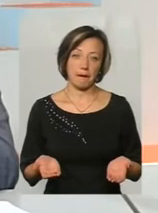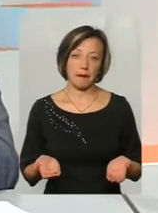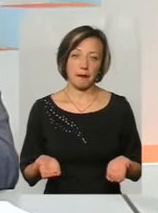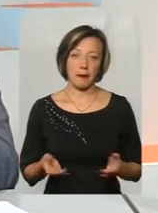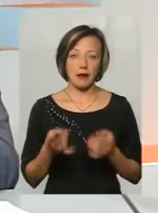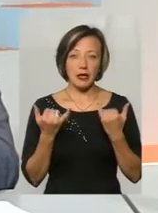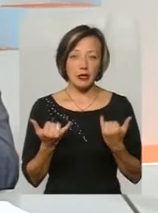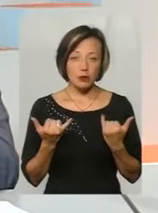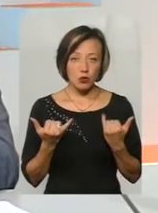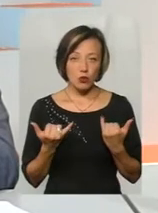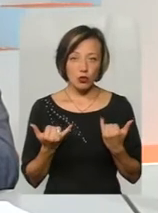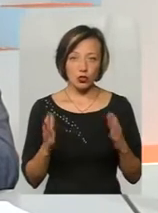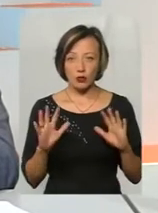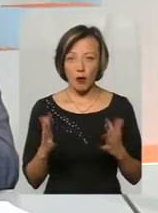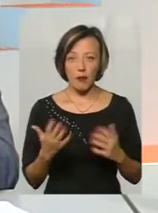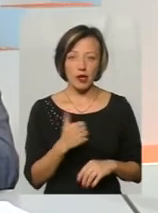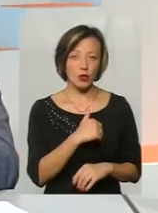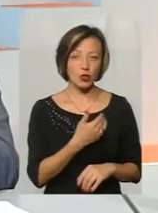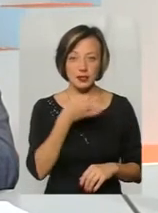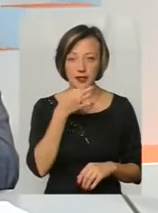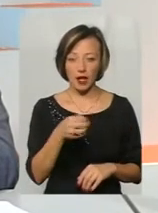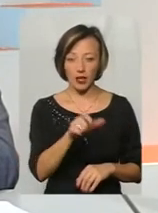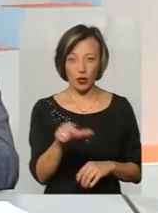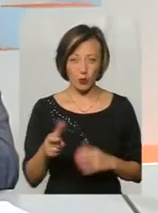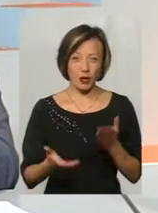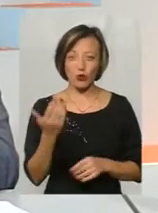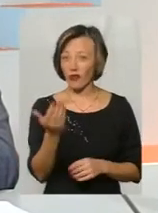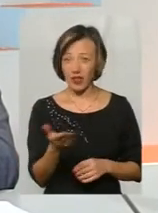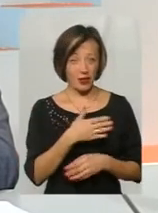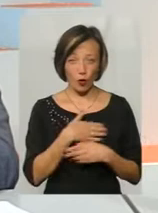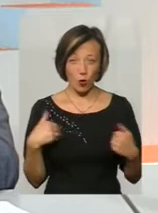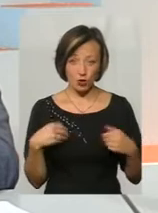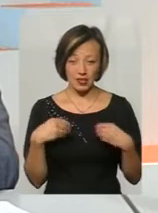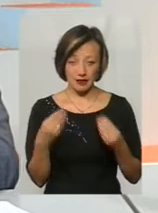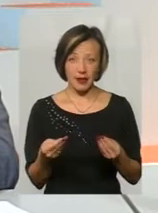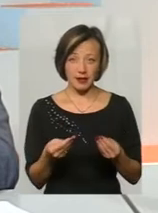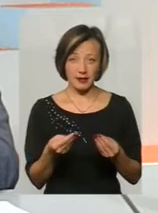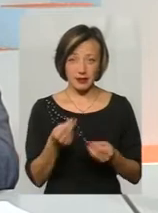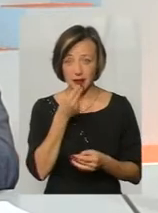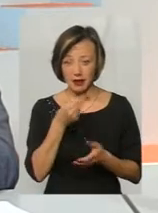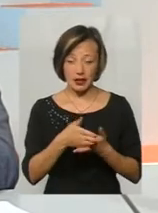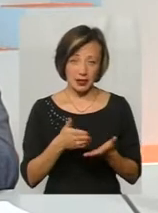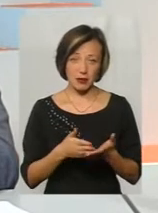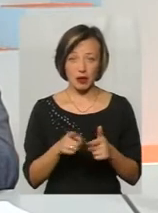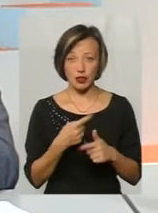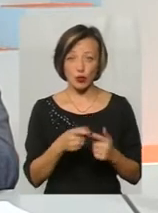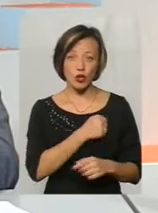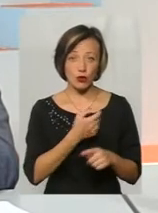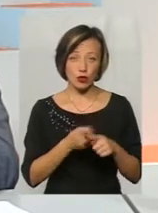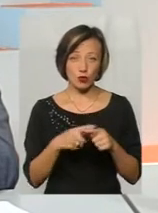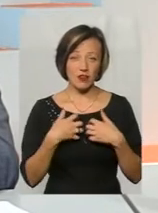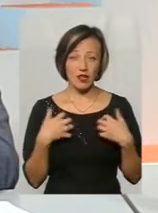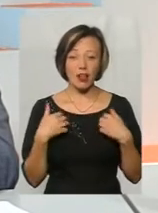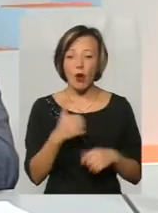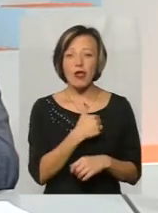На сьогоднішній момент, ну, хочеться сказати людям, якщо ви не хочете дати кусочок хліба, чи не хочете пожаліти цю тварину,